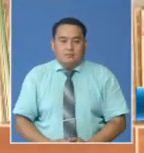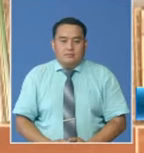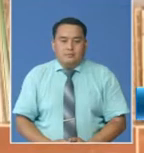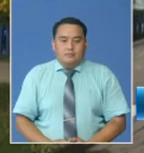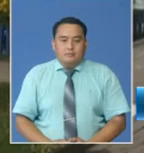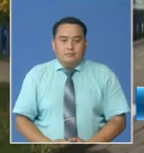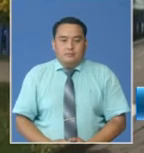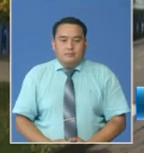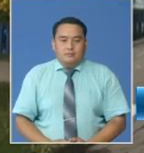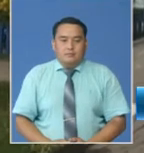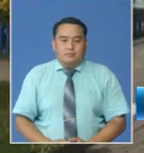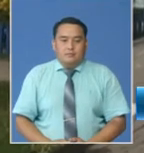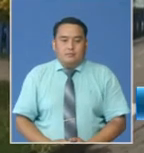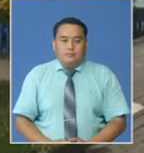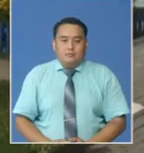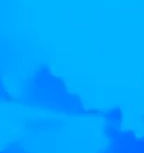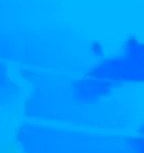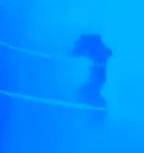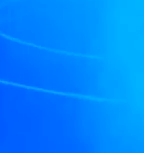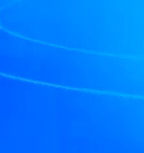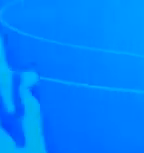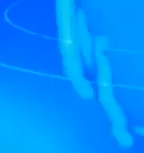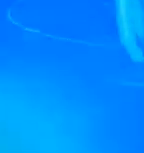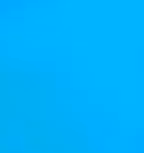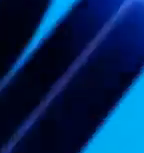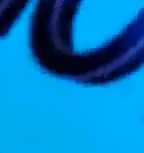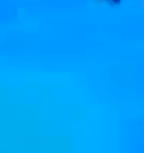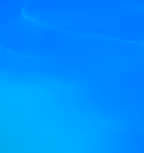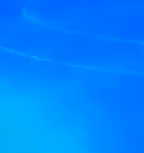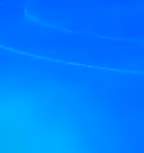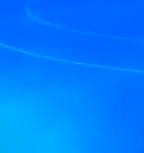Жонкешев, телекомпания ЖТСУ, Раймбекский район.